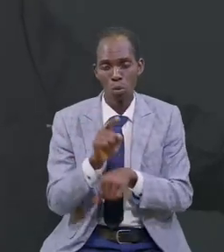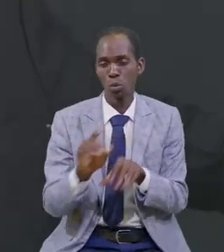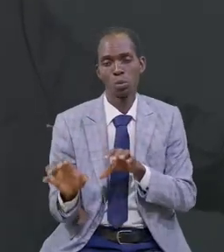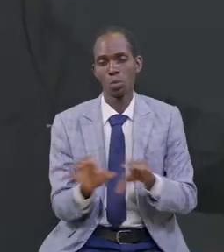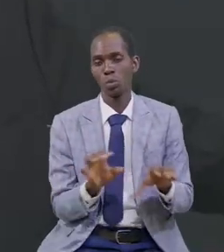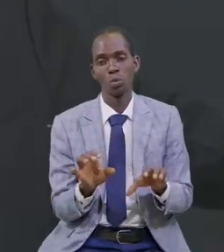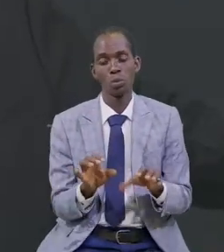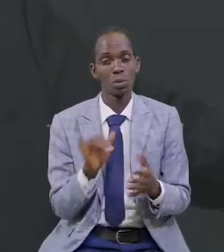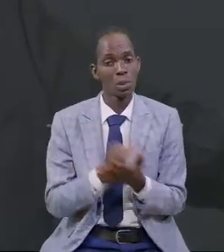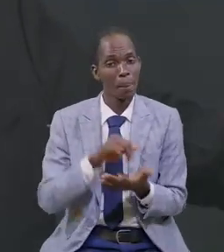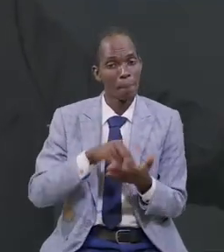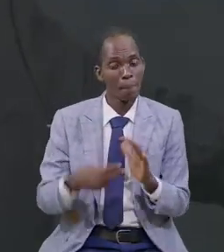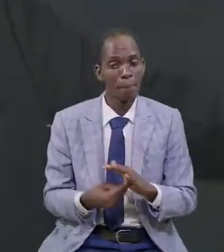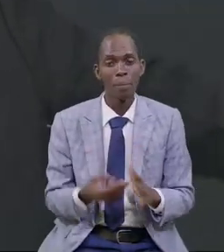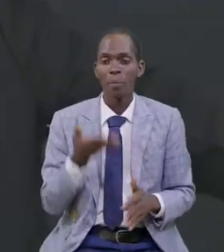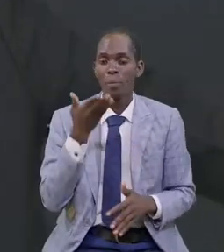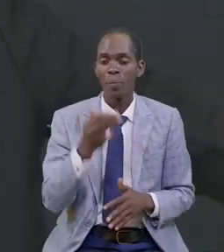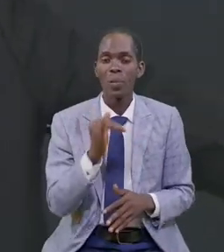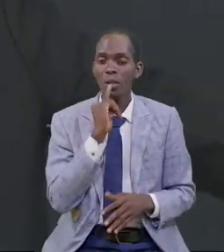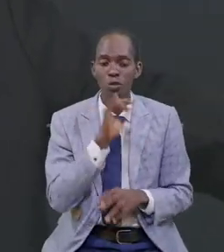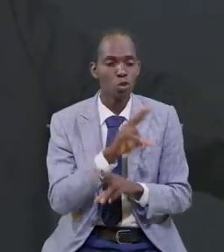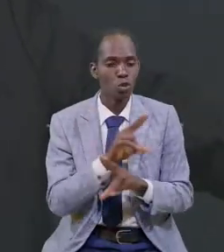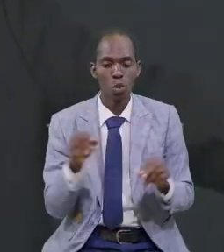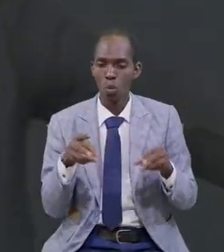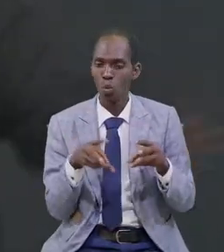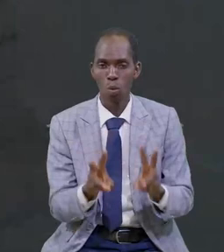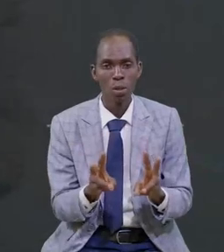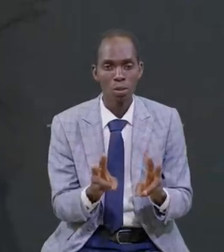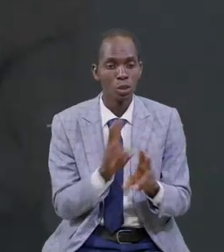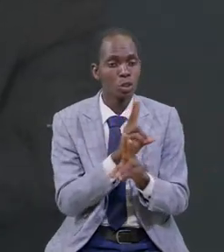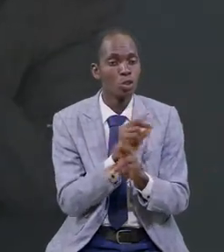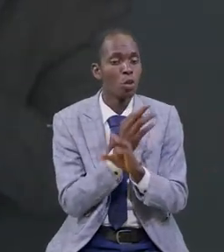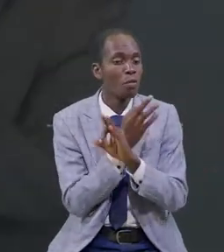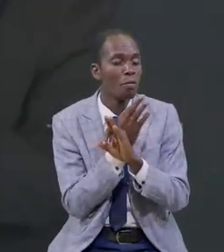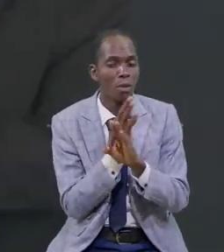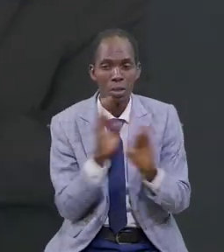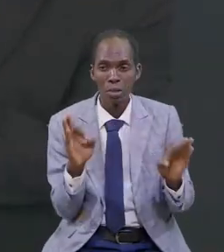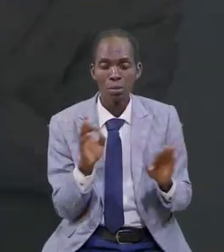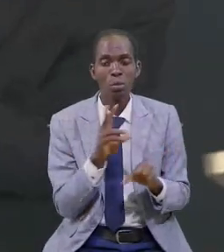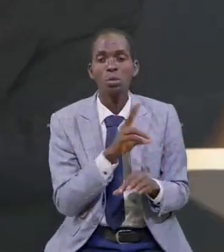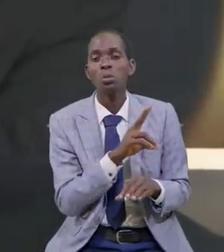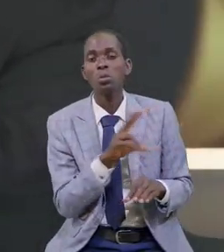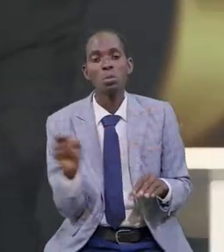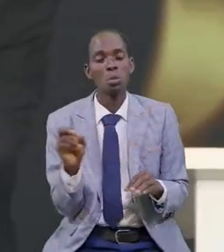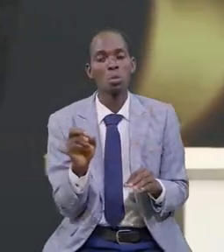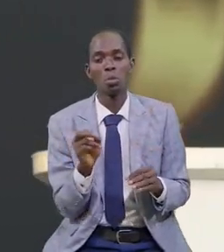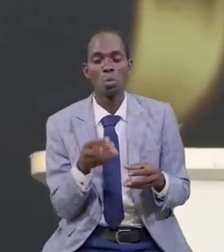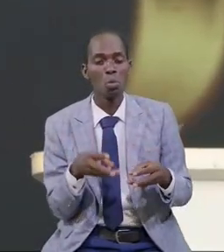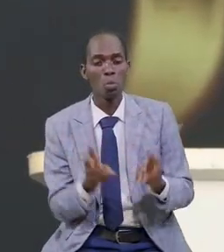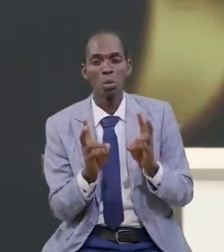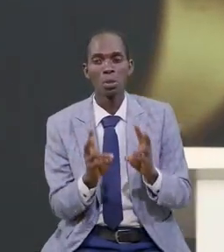que il n a a pas de moyen il n'y a pas de liberté il n'y a pas de justification